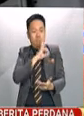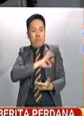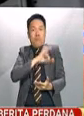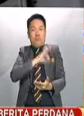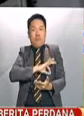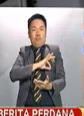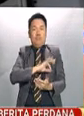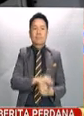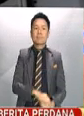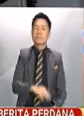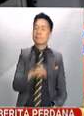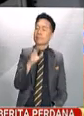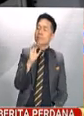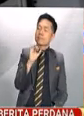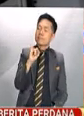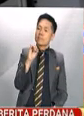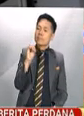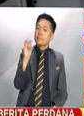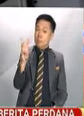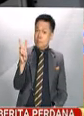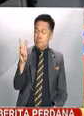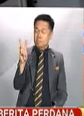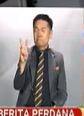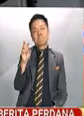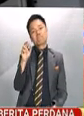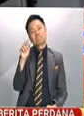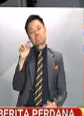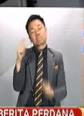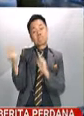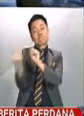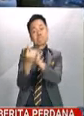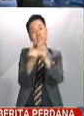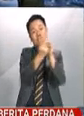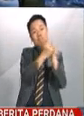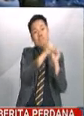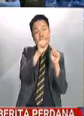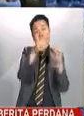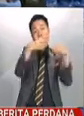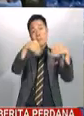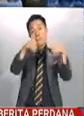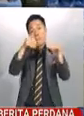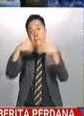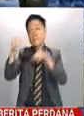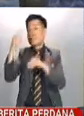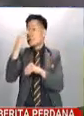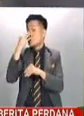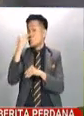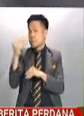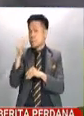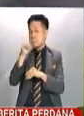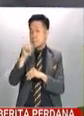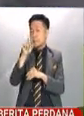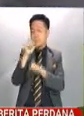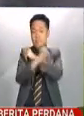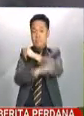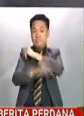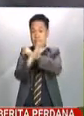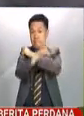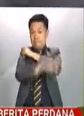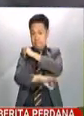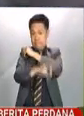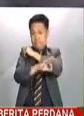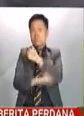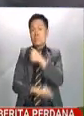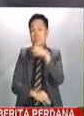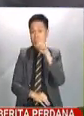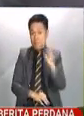Walkabout IOW anjuran Jabatan Penerangan itu dijalankan di Pasar Besar Seremban Negeri Sembilan. Turut sama turun padang,